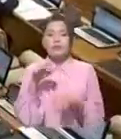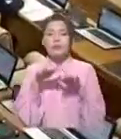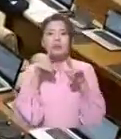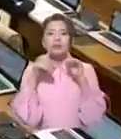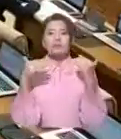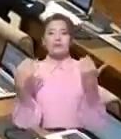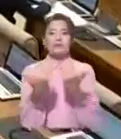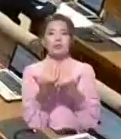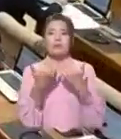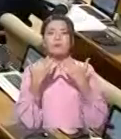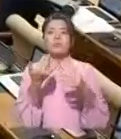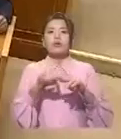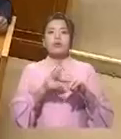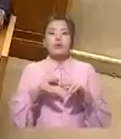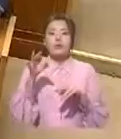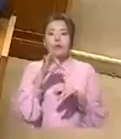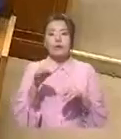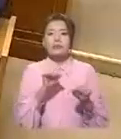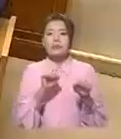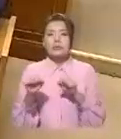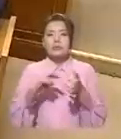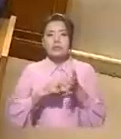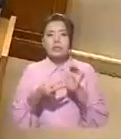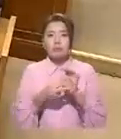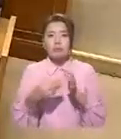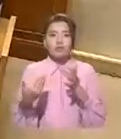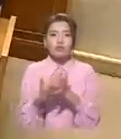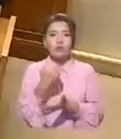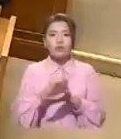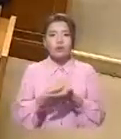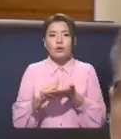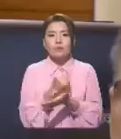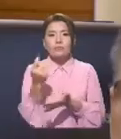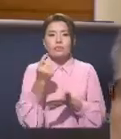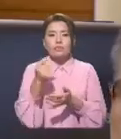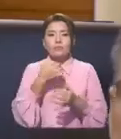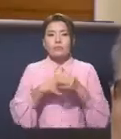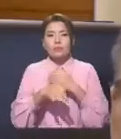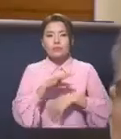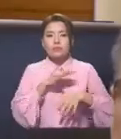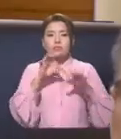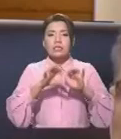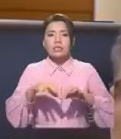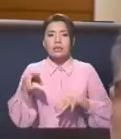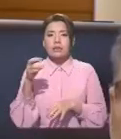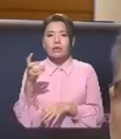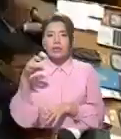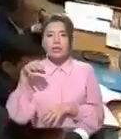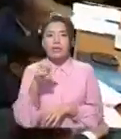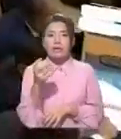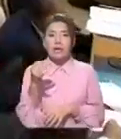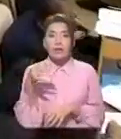қауіпсіздікті қамтамасыз ету үшін жасалып жатқан жоба дейді. Жаңа құжат бірінші оқылымда мақұлданды. Депутат Никита Шаталовтың